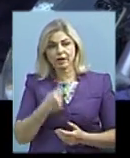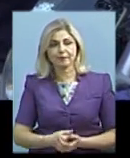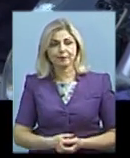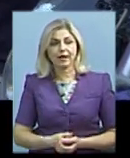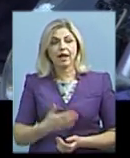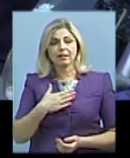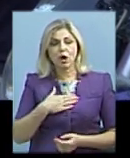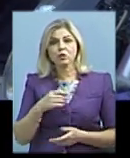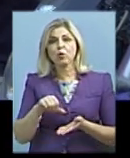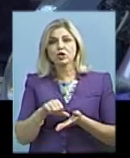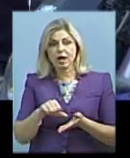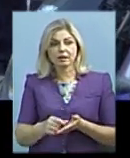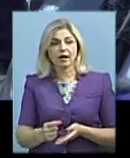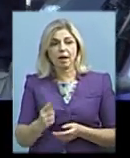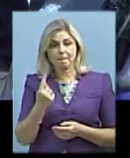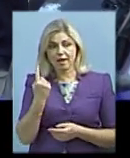перші готові?